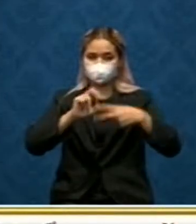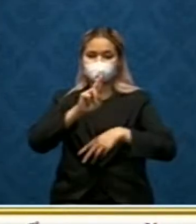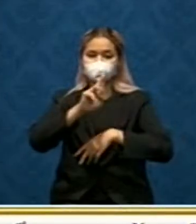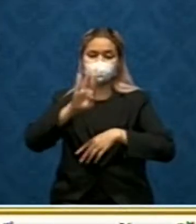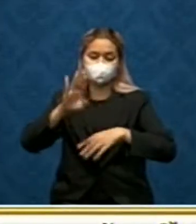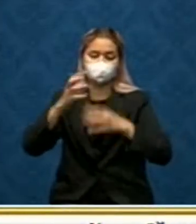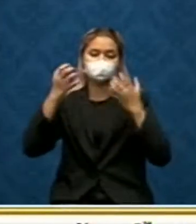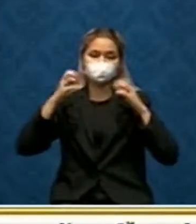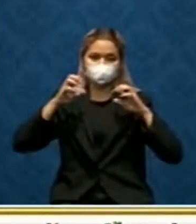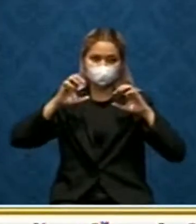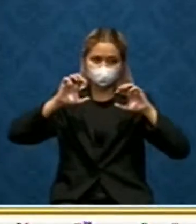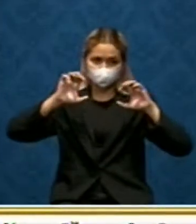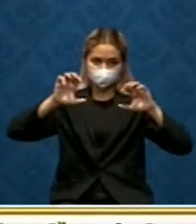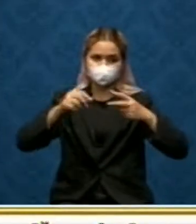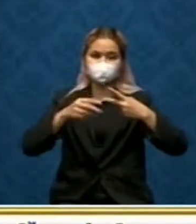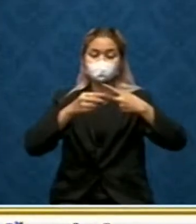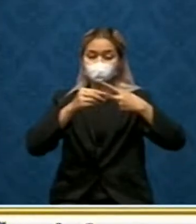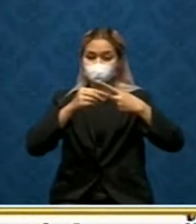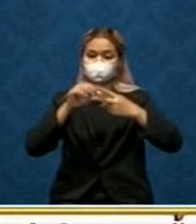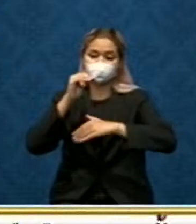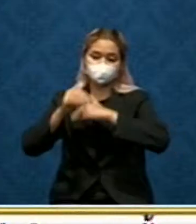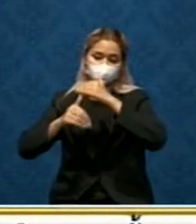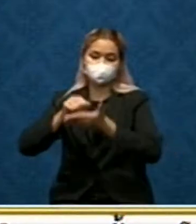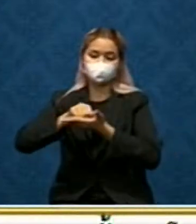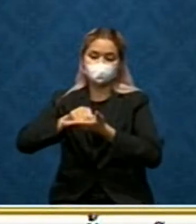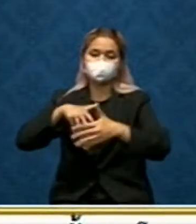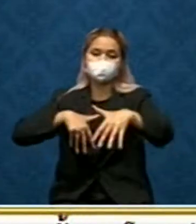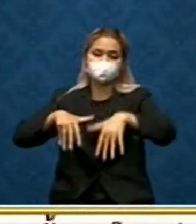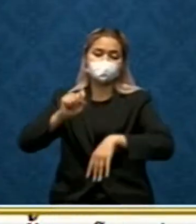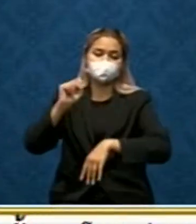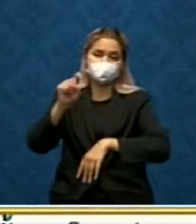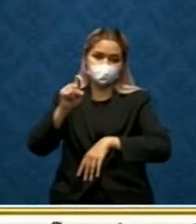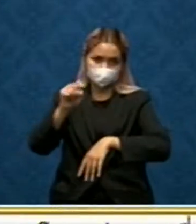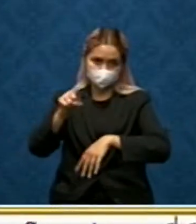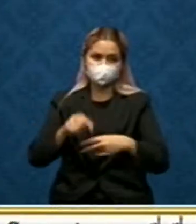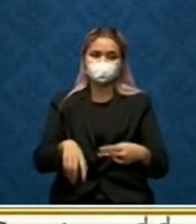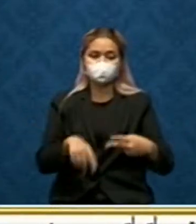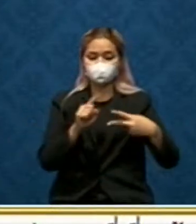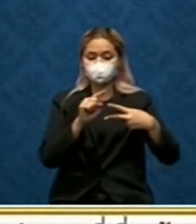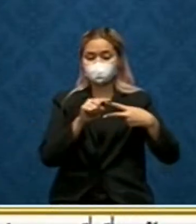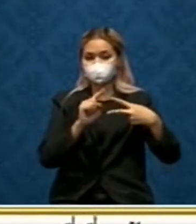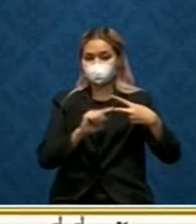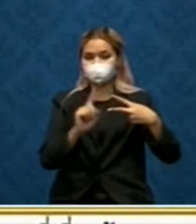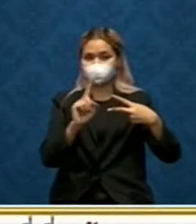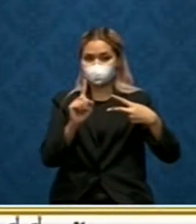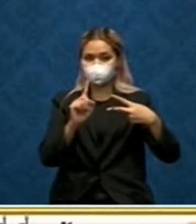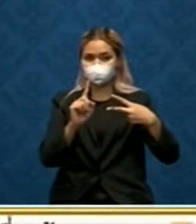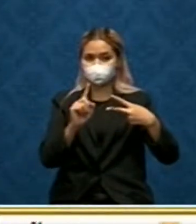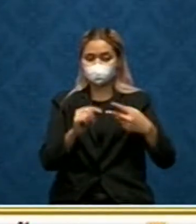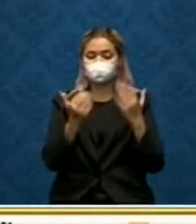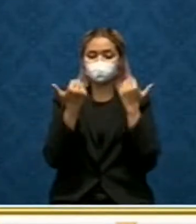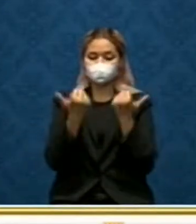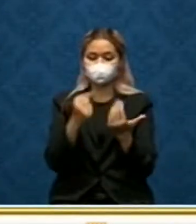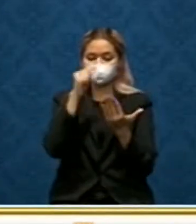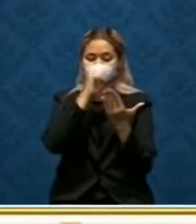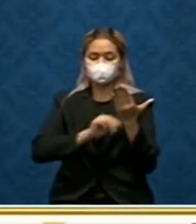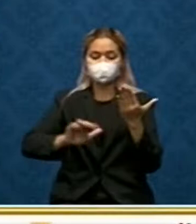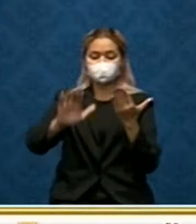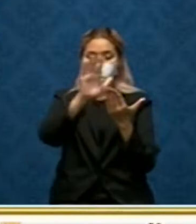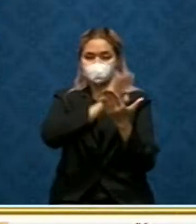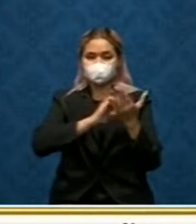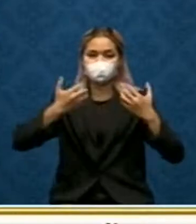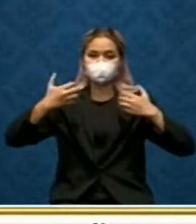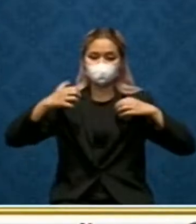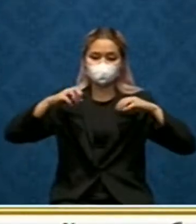Deutschlandาายิบายเล่งดวนแัฒนาราบบให้บริการปัชนอา NHS ก็คือจะทำให้ประเทศนี้ รัฐบาล